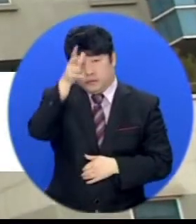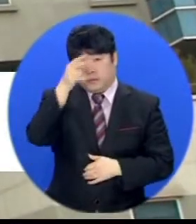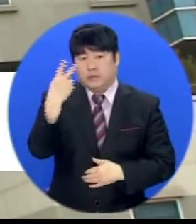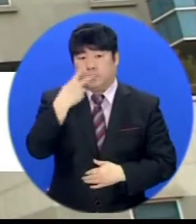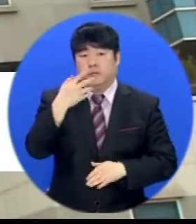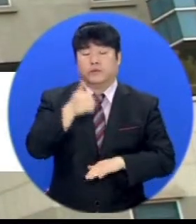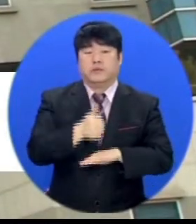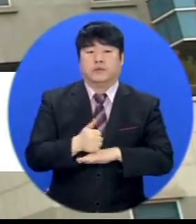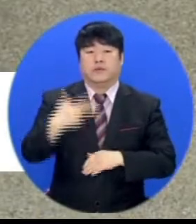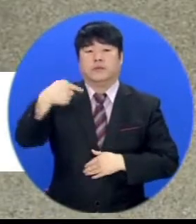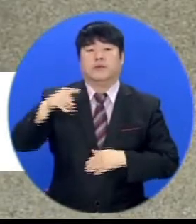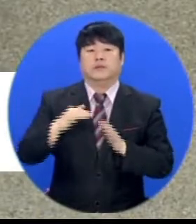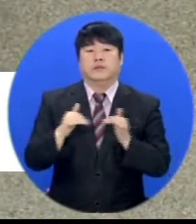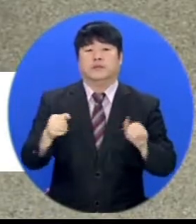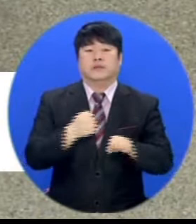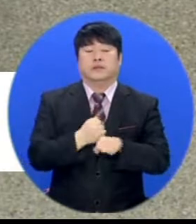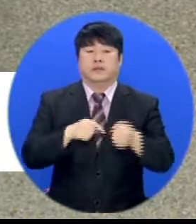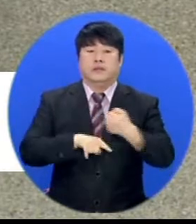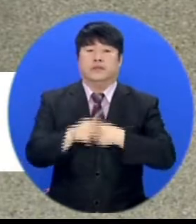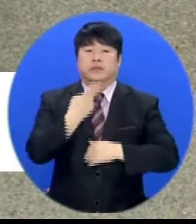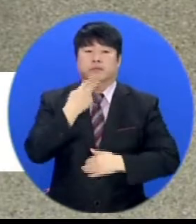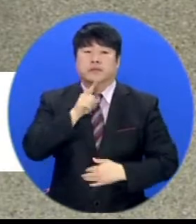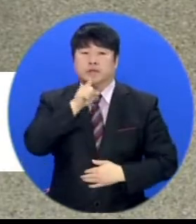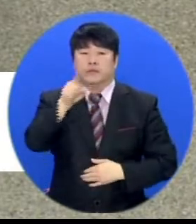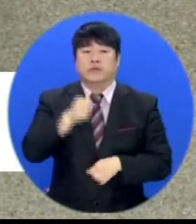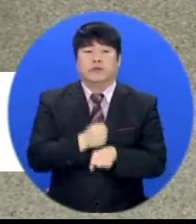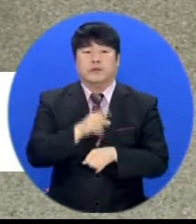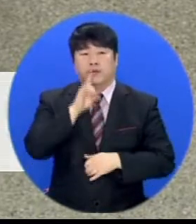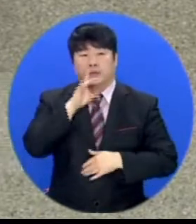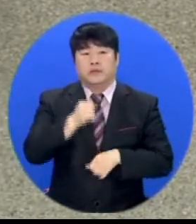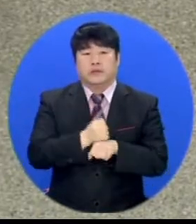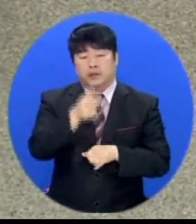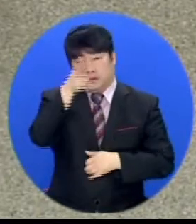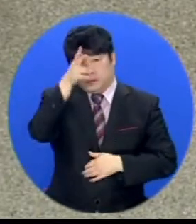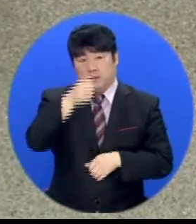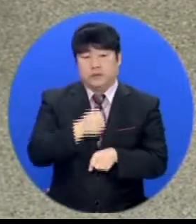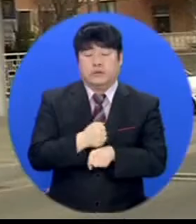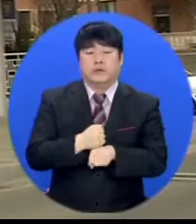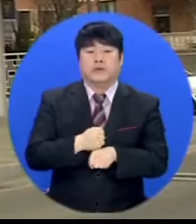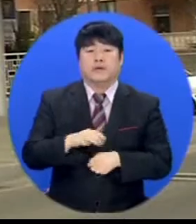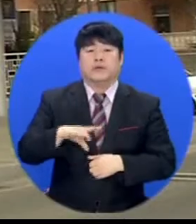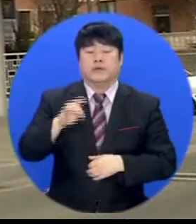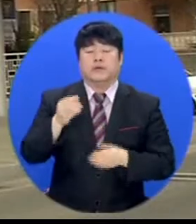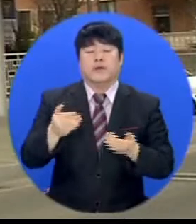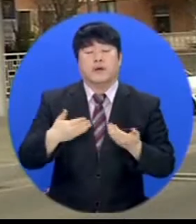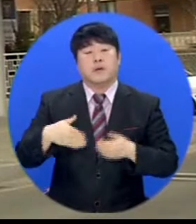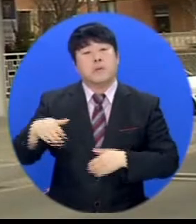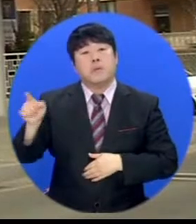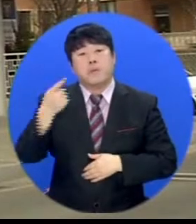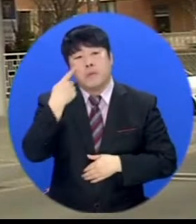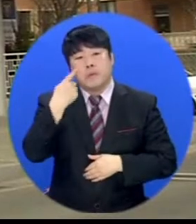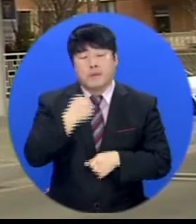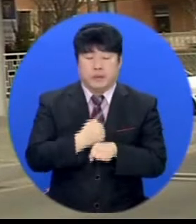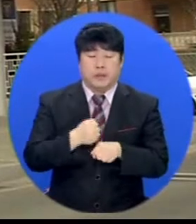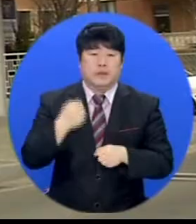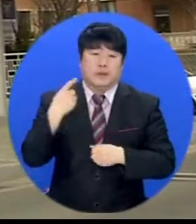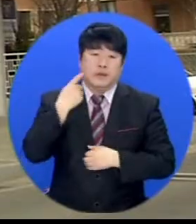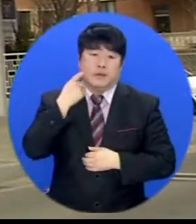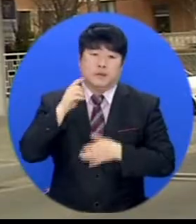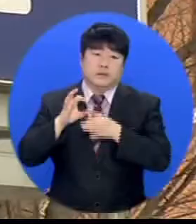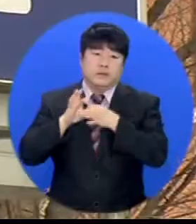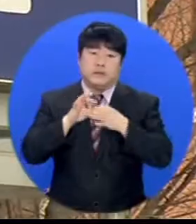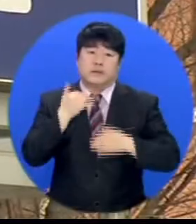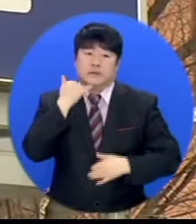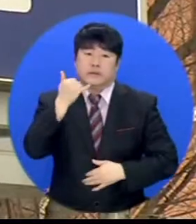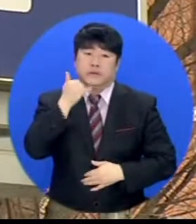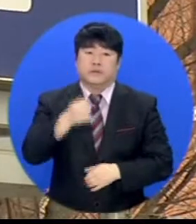조사 결과 장 씨는 이유 없이 신고하면 안 된다는 경찰에게 일단 출동 한번 해보라며 허위 신고를 계속한